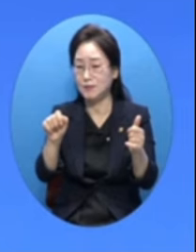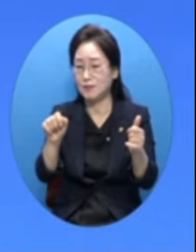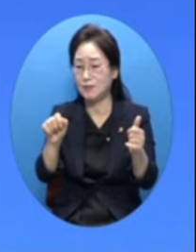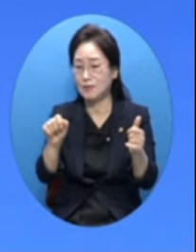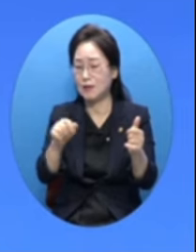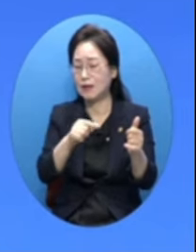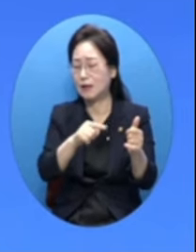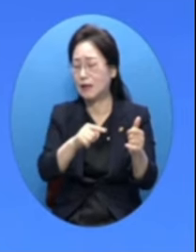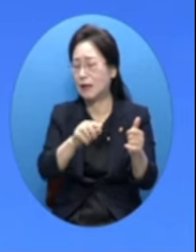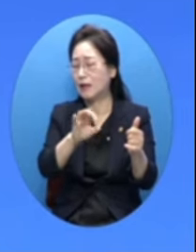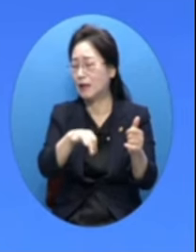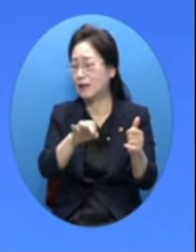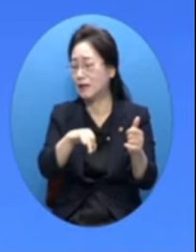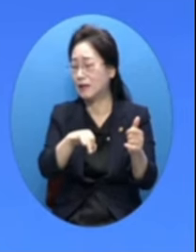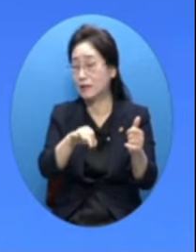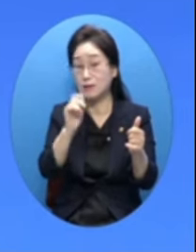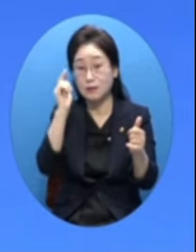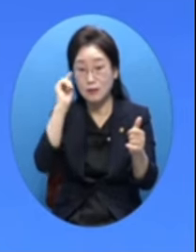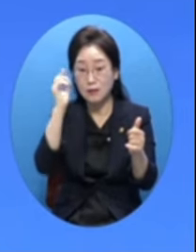사람으로 취급도 하지 않던